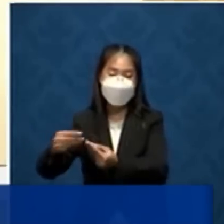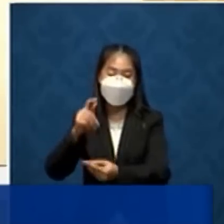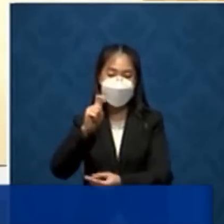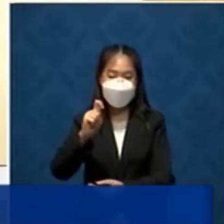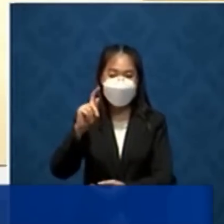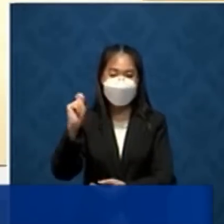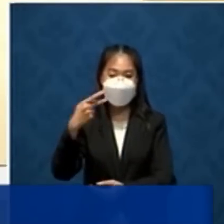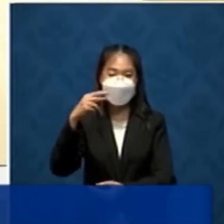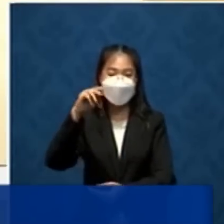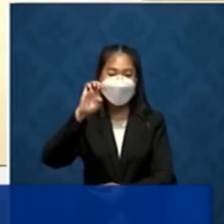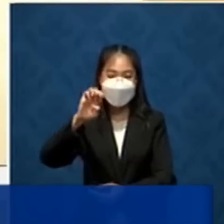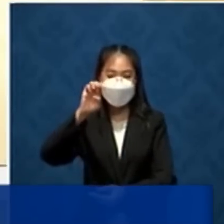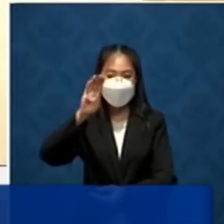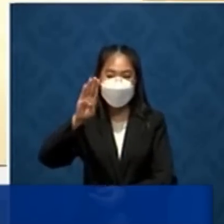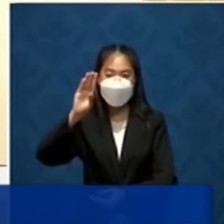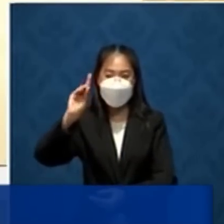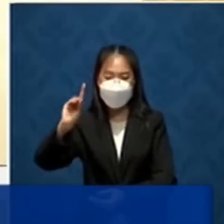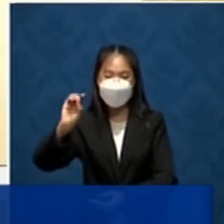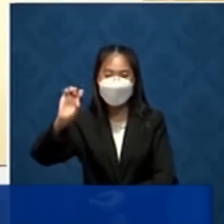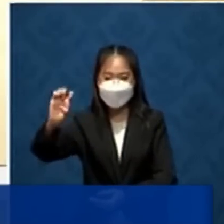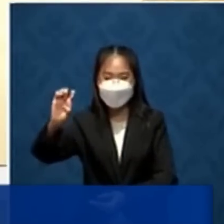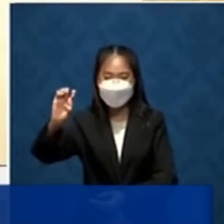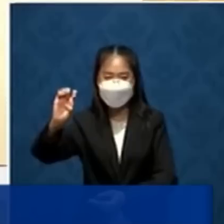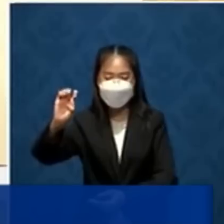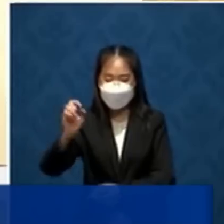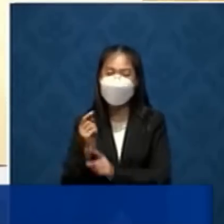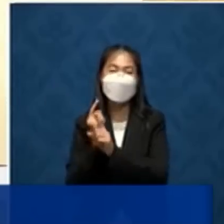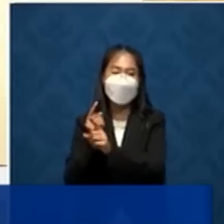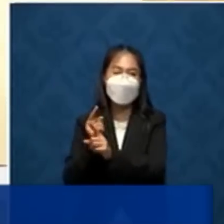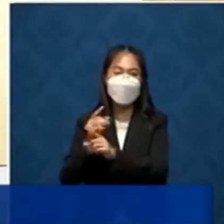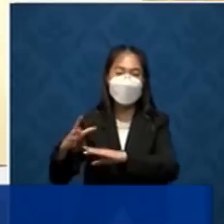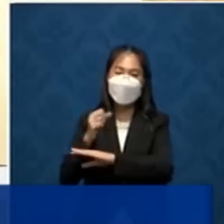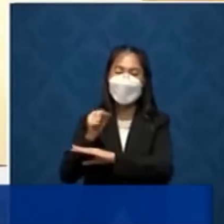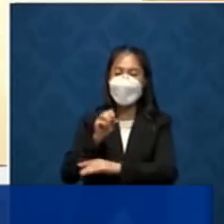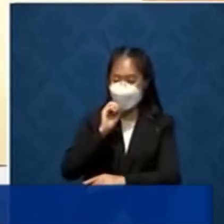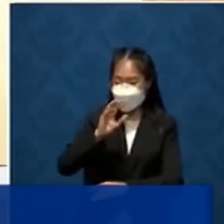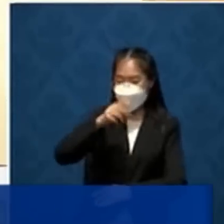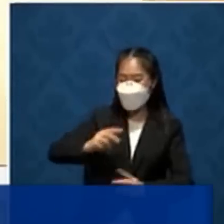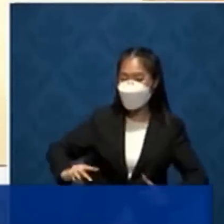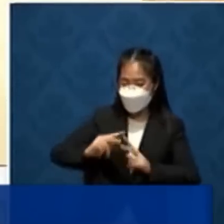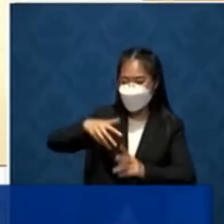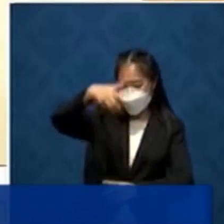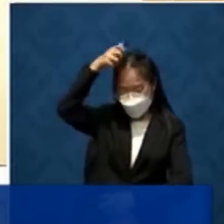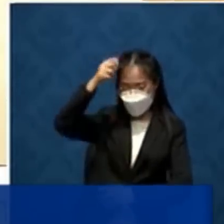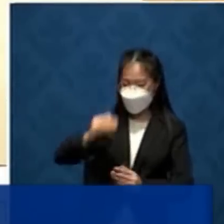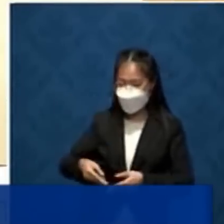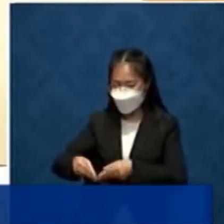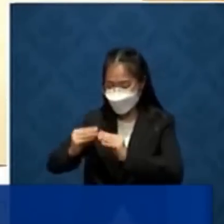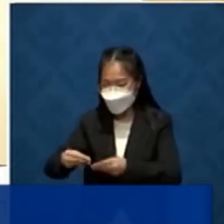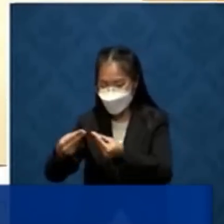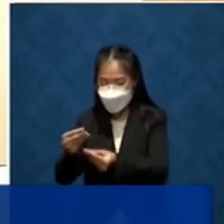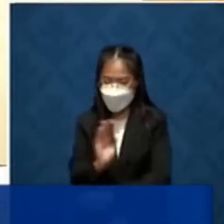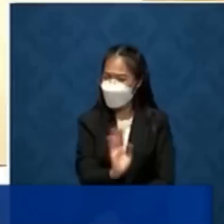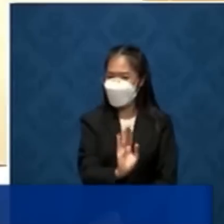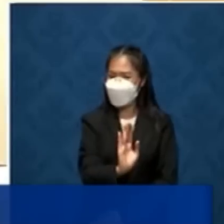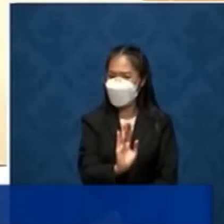านนะครับอย่าไปพูดว่ามหาดไทยหรือใครไปตั้งอย่างนั้นไม่ได้เพ